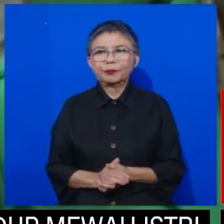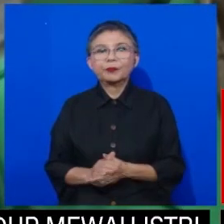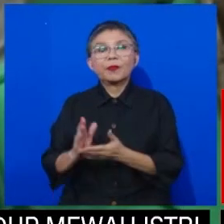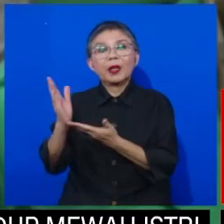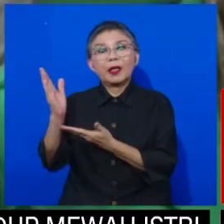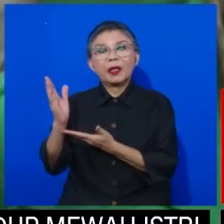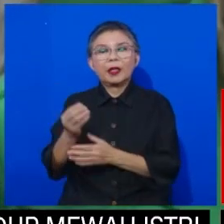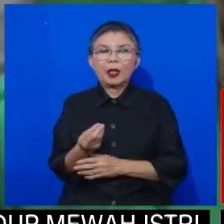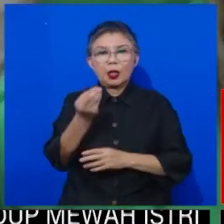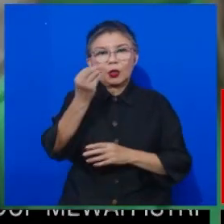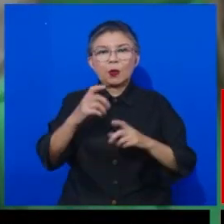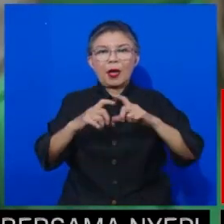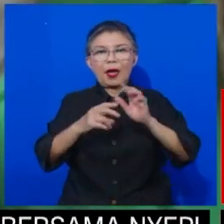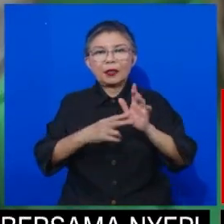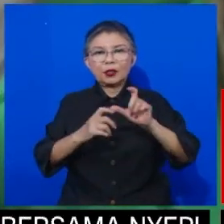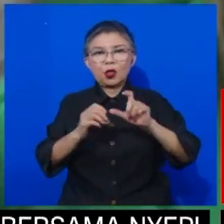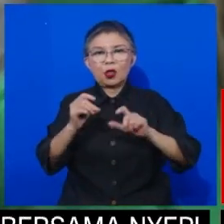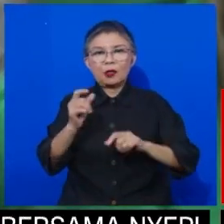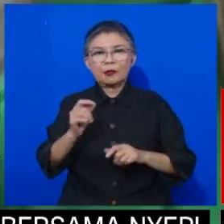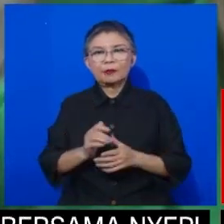beliau mengatakan,